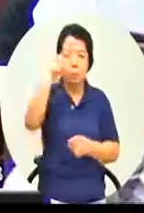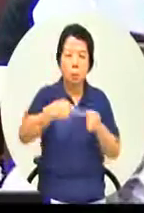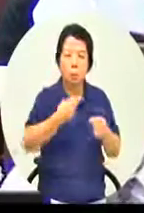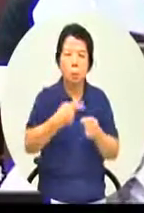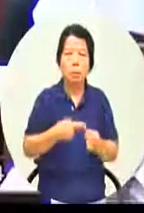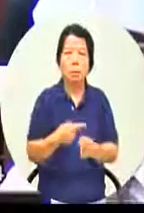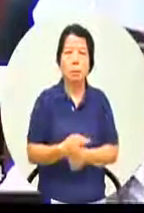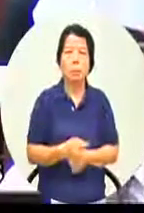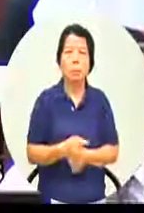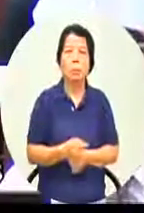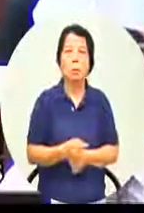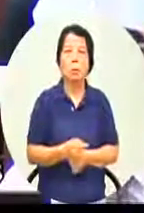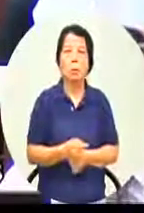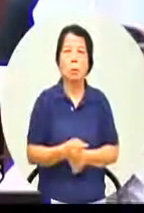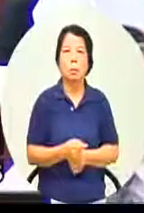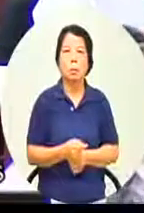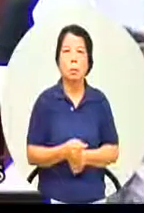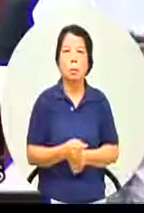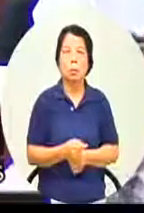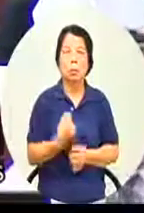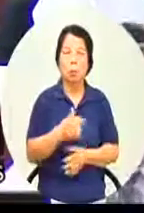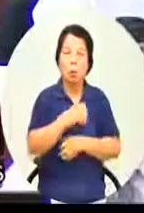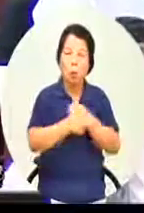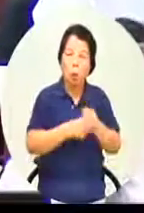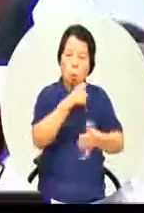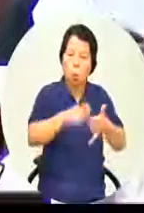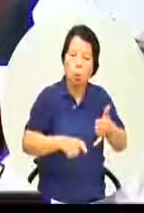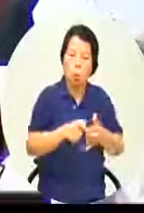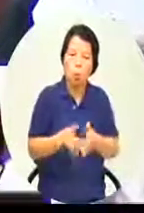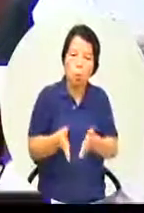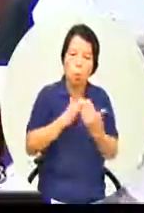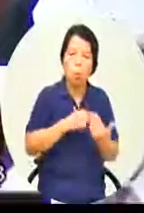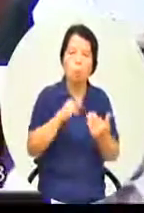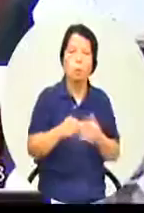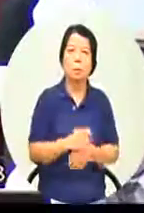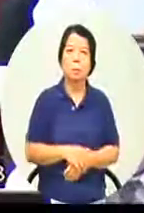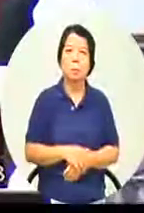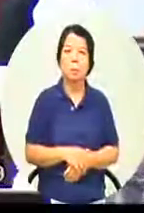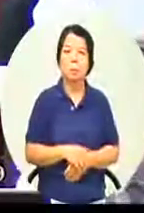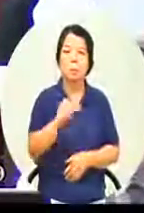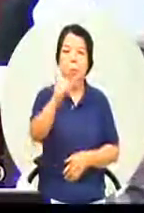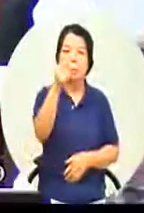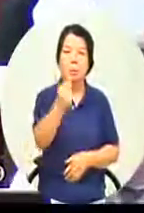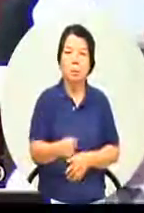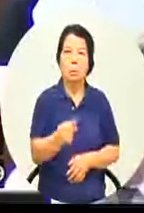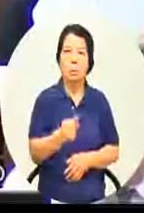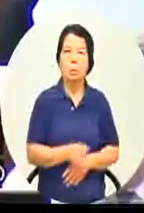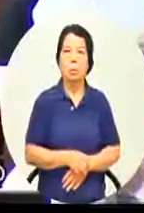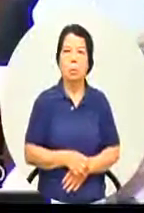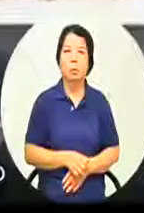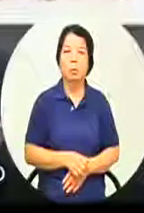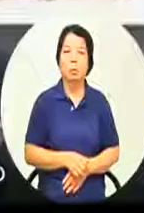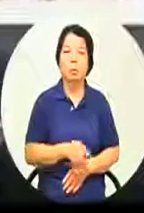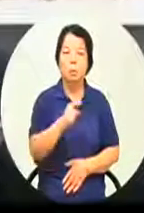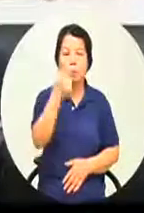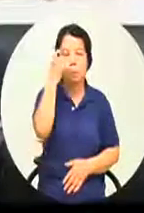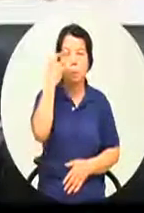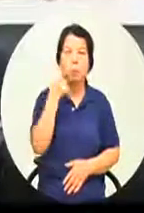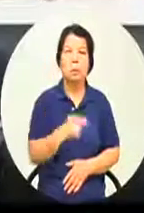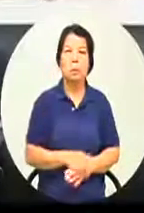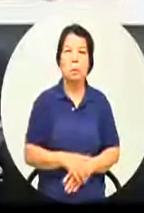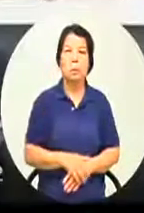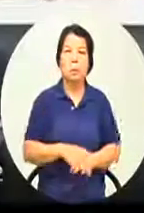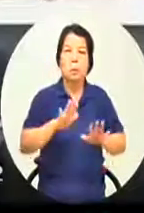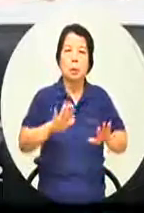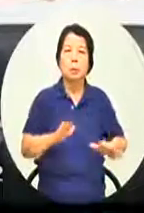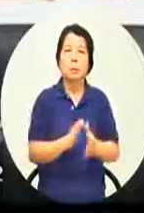能够明年能够有这个火化案能够 编了几亿进来，在税入的部分 编了五亿。 那你的意思说，你们目